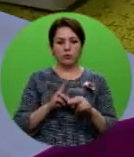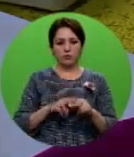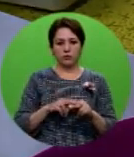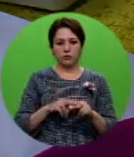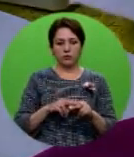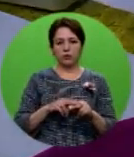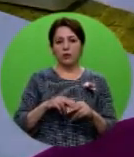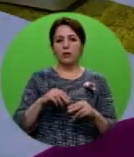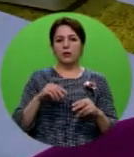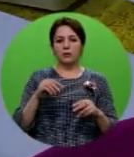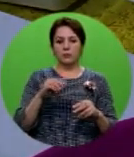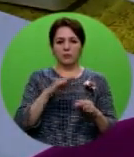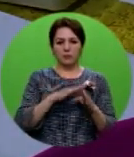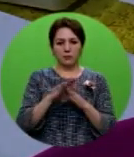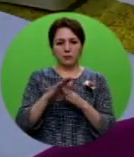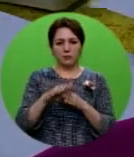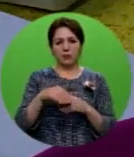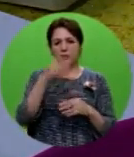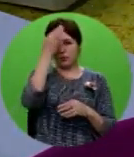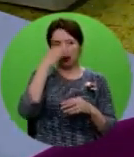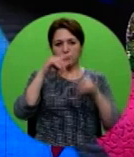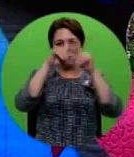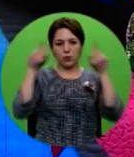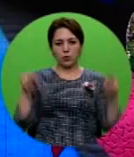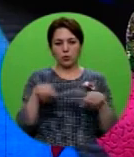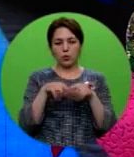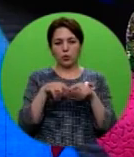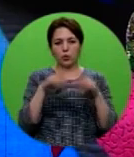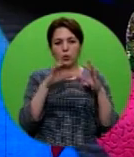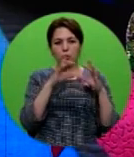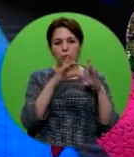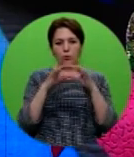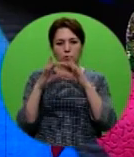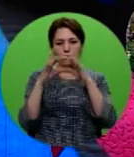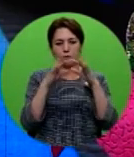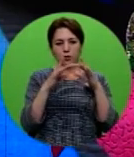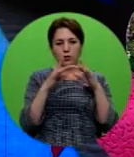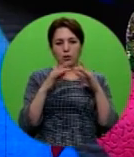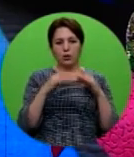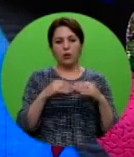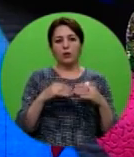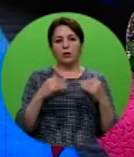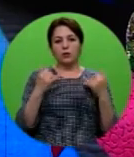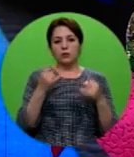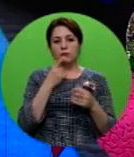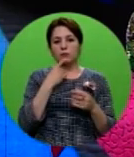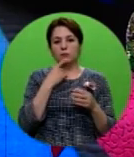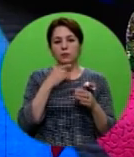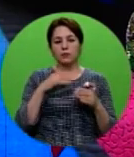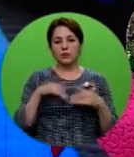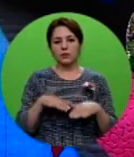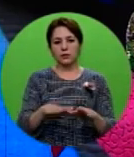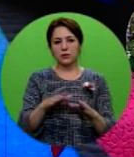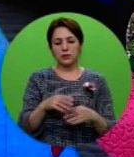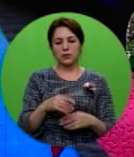идеально ровный круг. Сейчас мы постараемся это с вами сделать. И